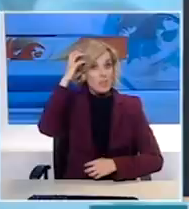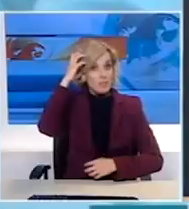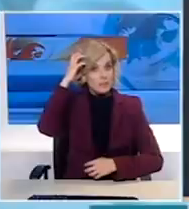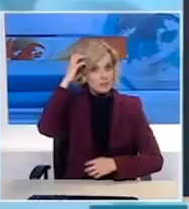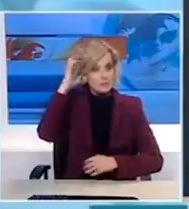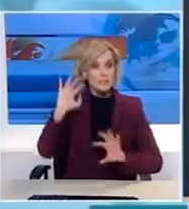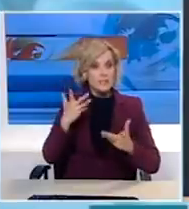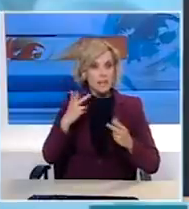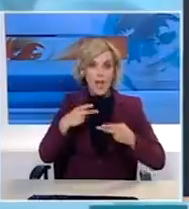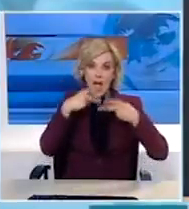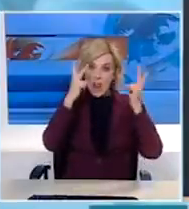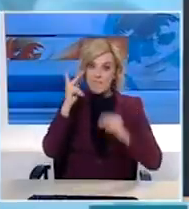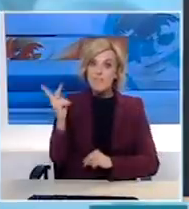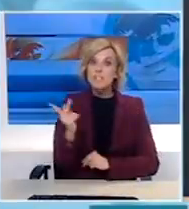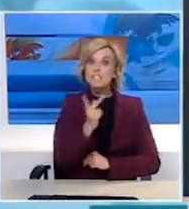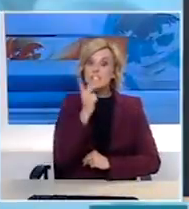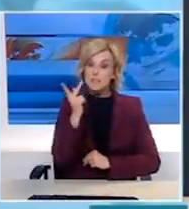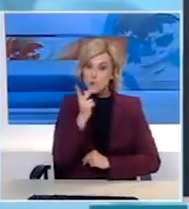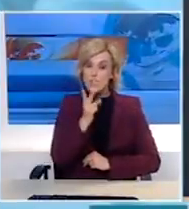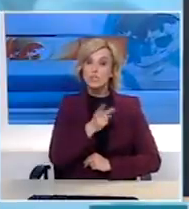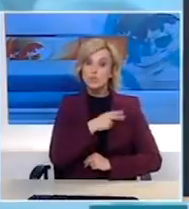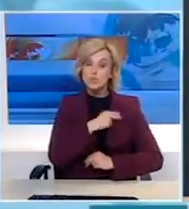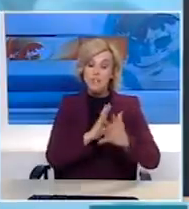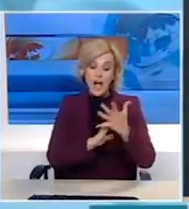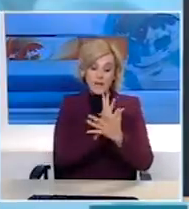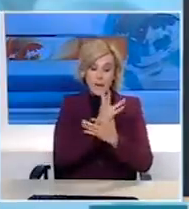ελεύθερες κοινωνίες ευδοκιμούν με κανόνες αστικής ευθύνης.